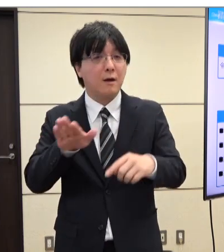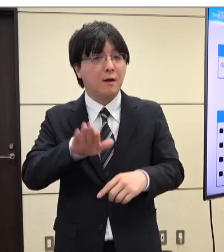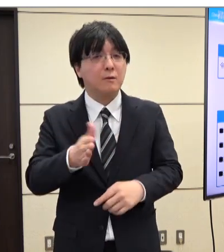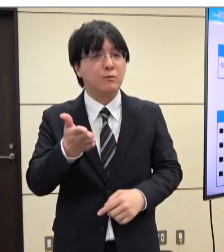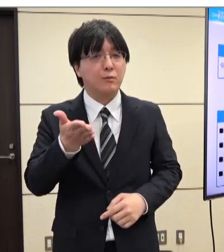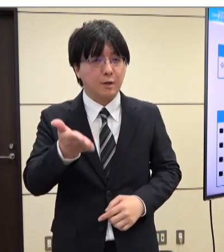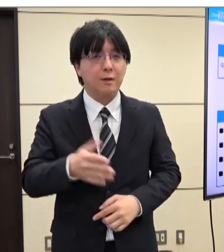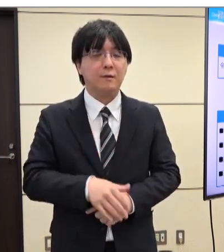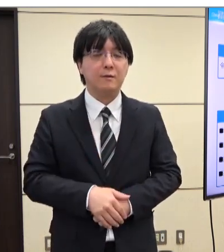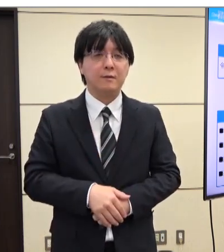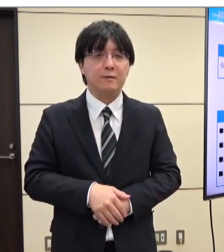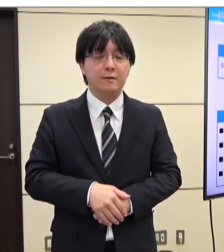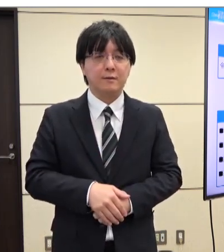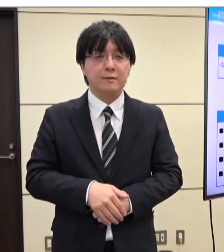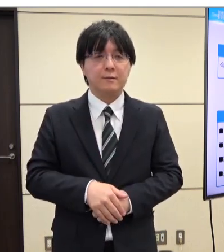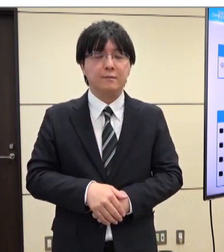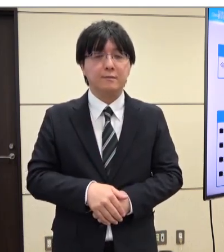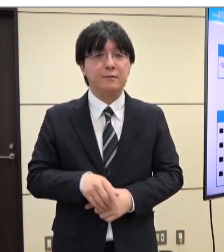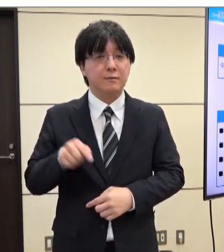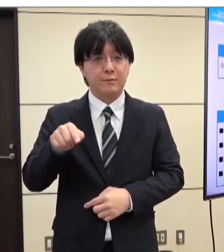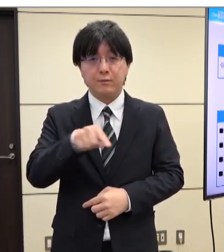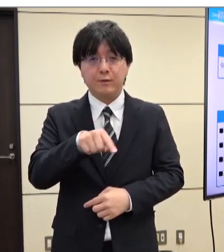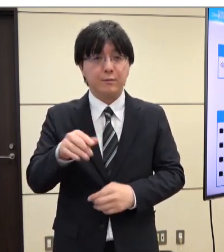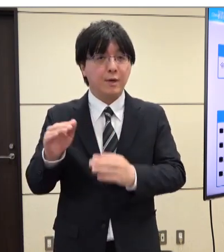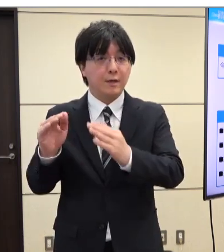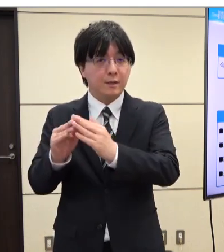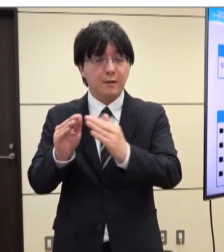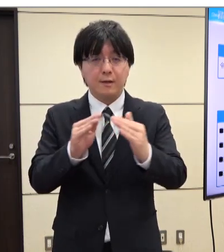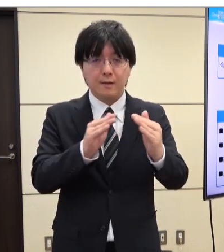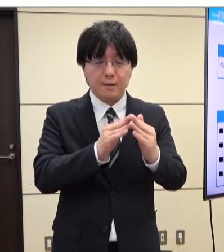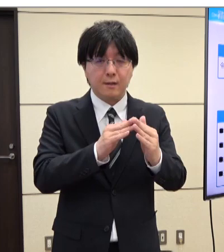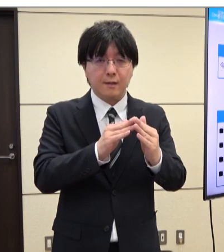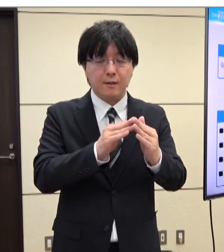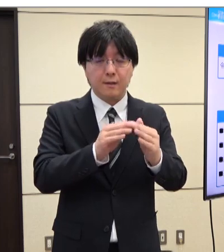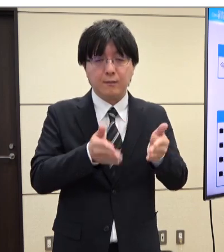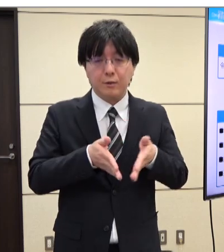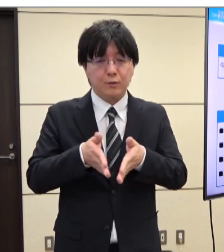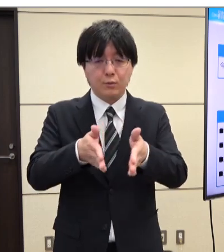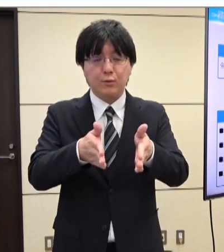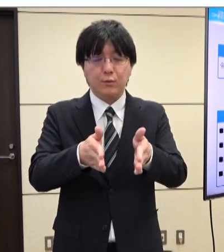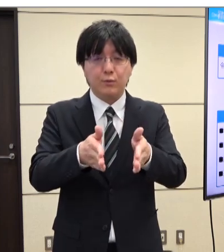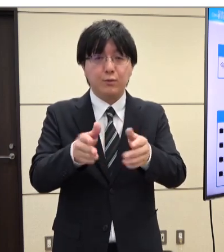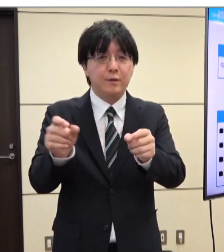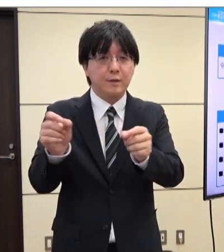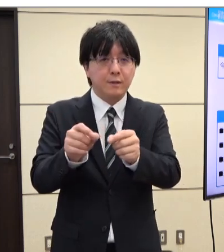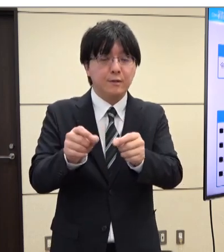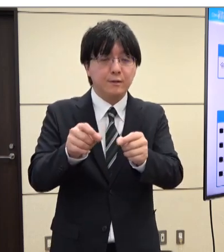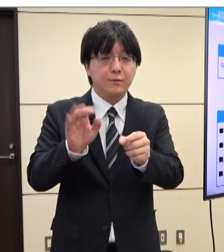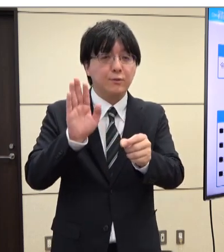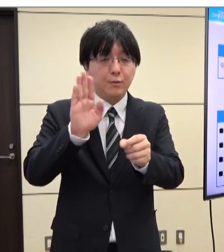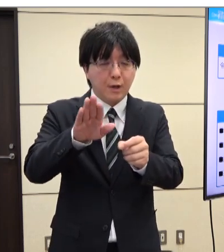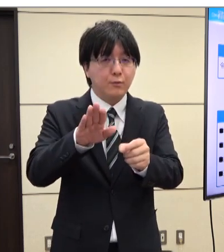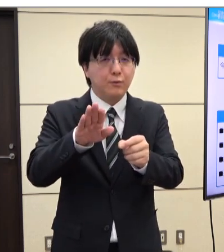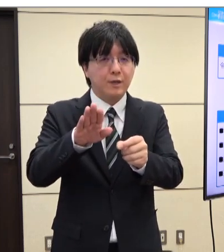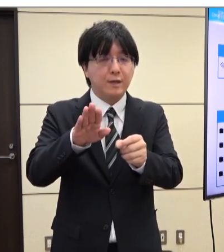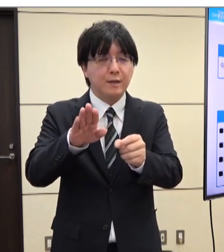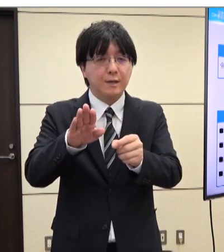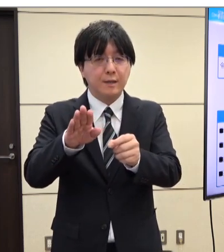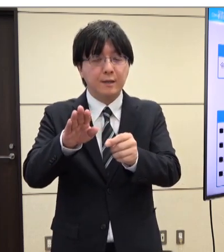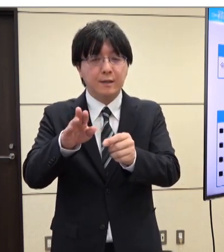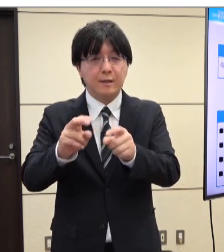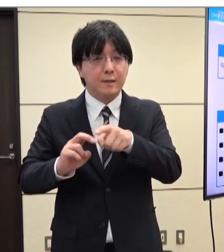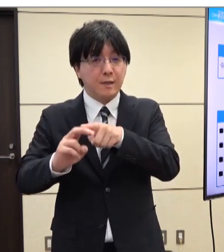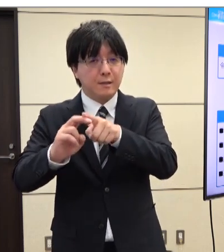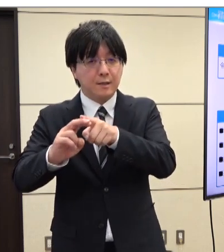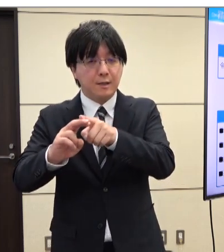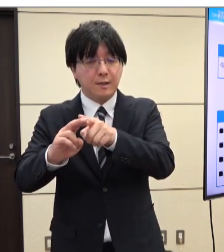のお宅は道路沿いにあったわけですね。でそれを道路に沿って飯坂線が後でできて、で普通